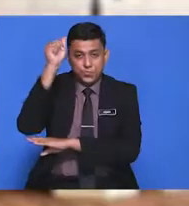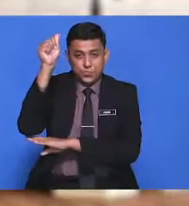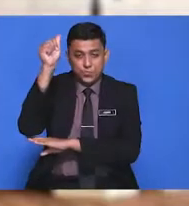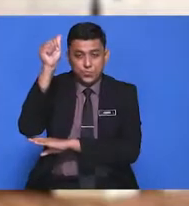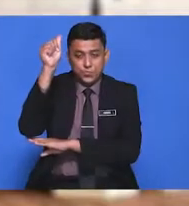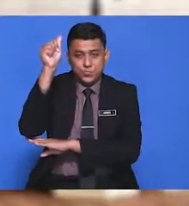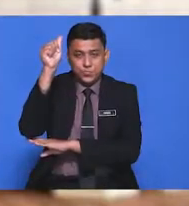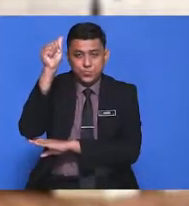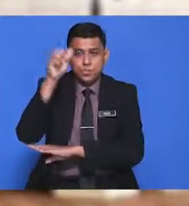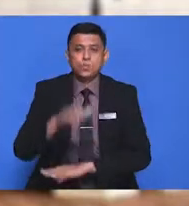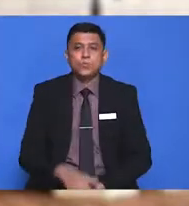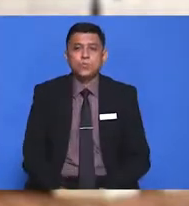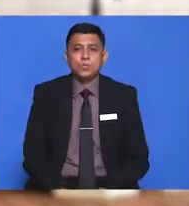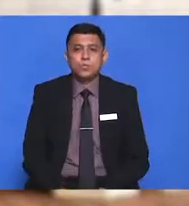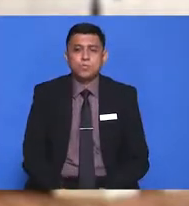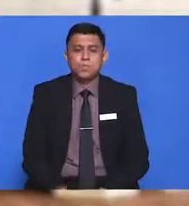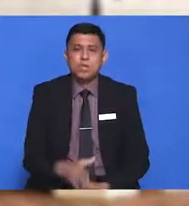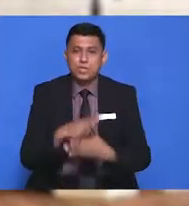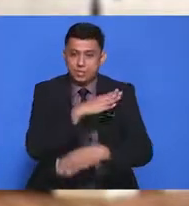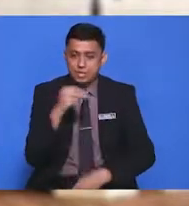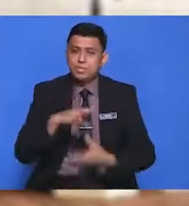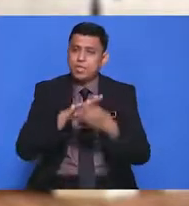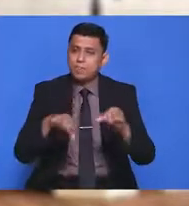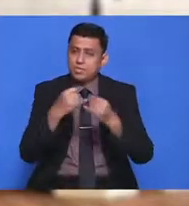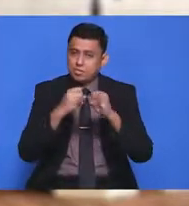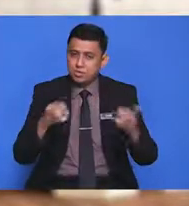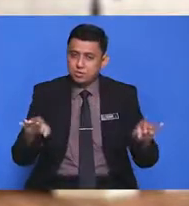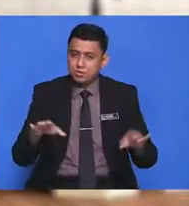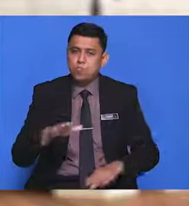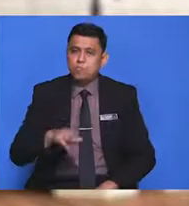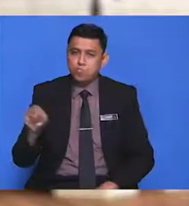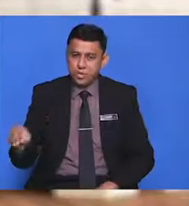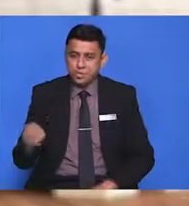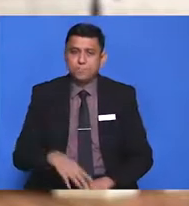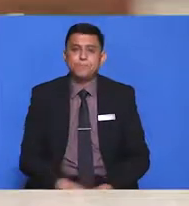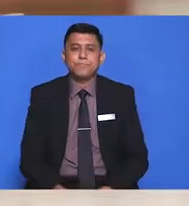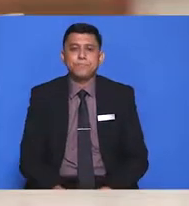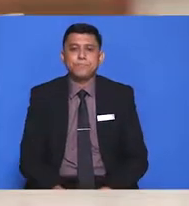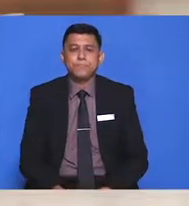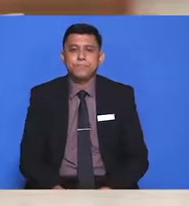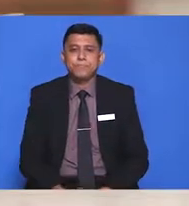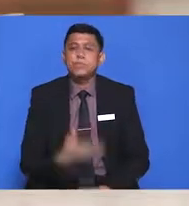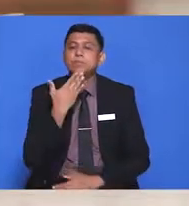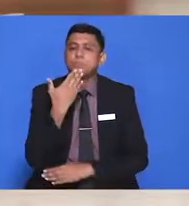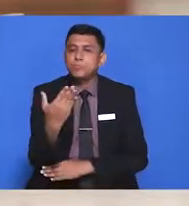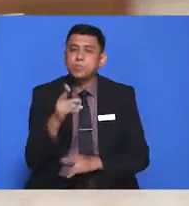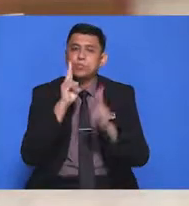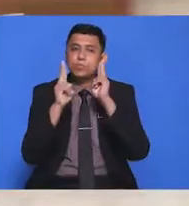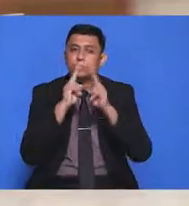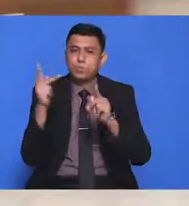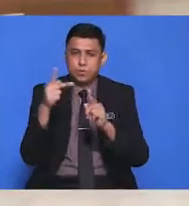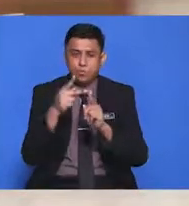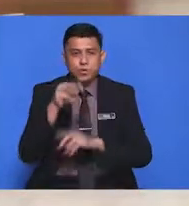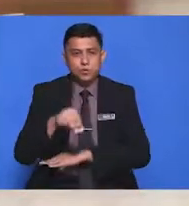Assalamualaikum warahmatullahi wabarakatuh dan selamat sejahtera cikgu ucapkan kepada murid-murid. Terima kasih diucapkan